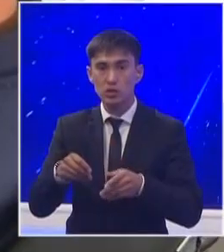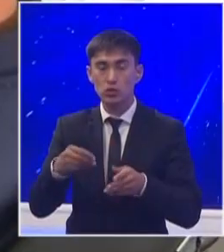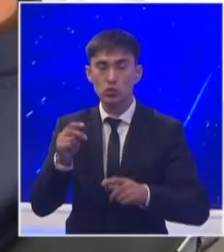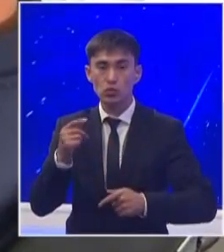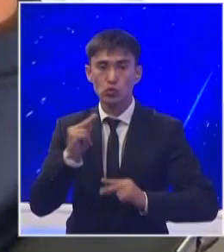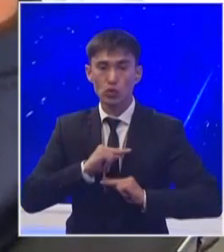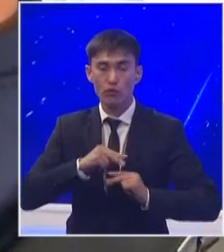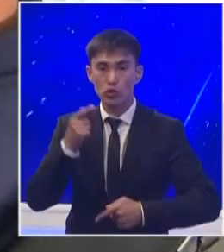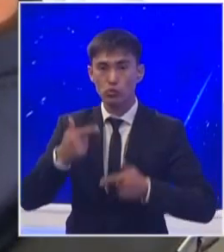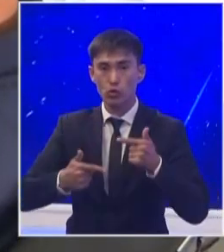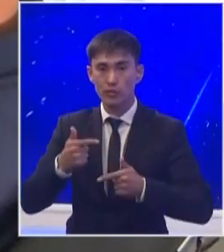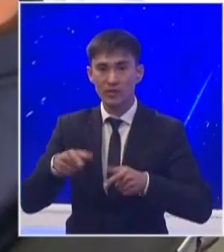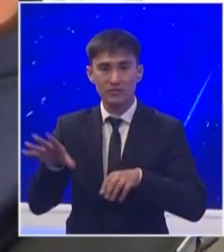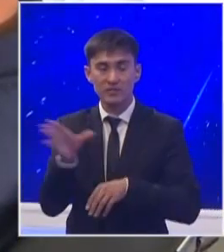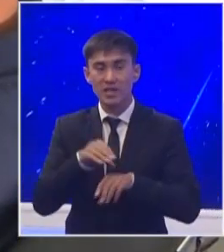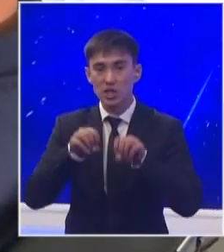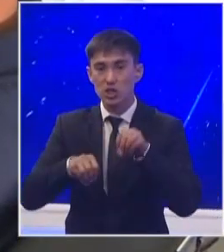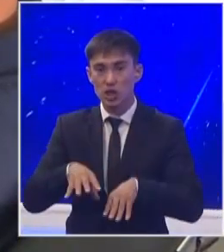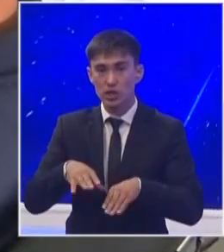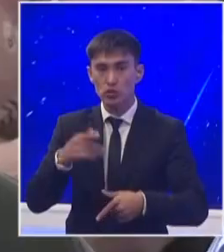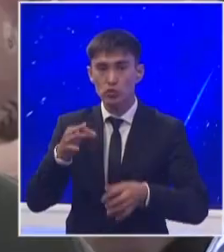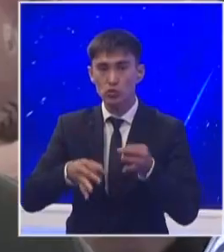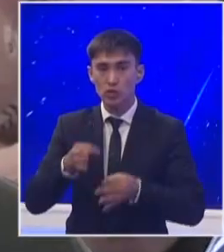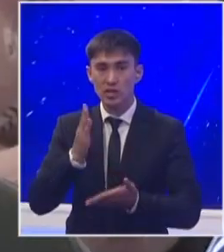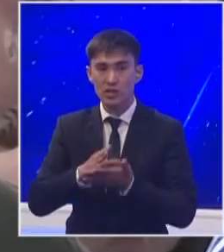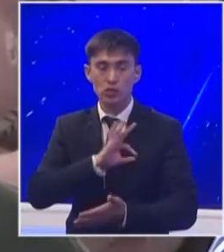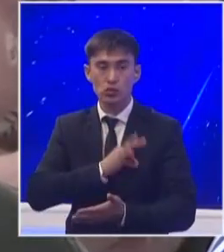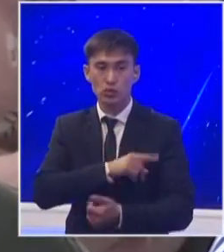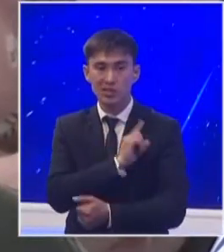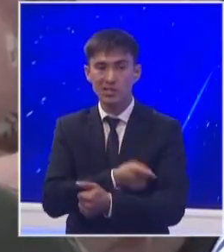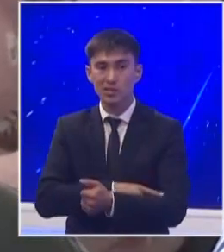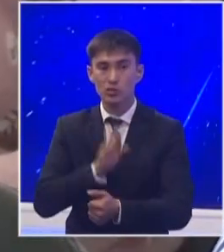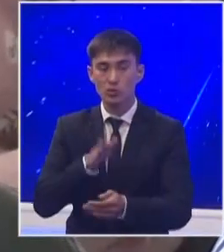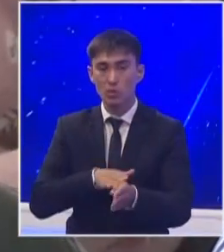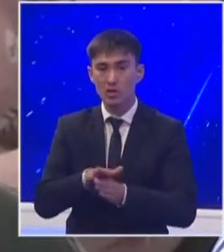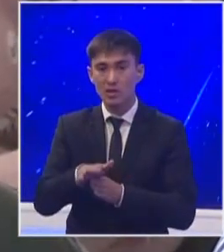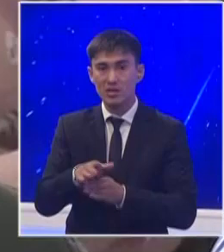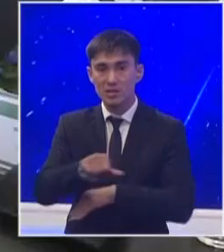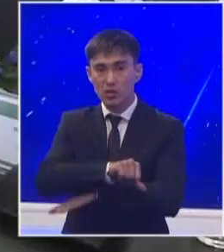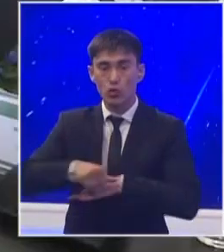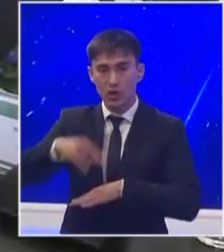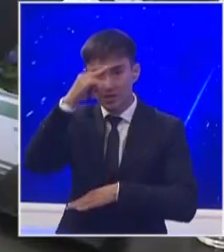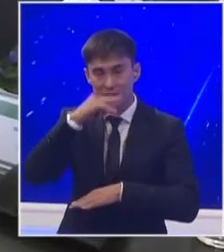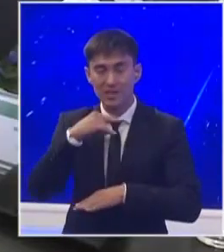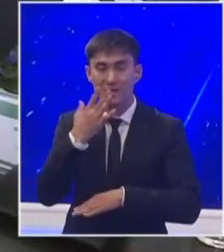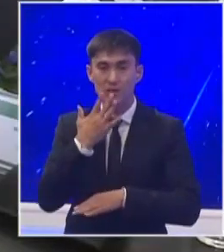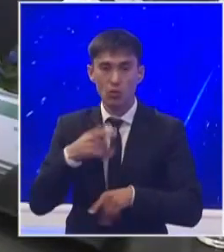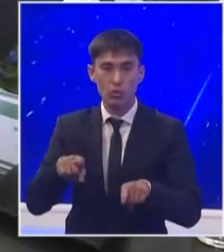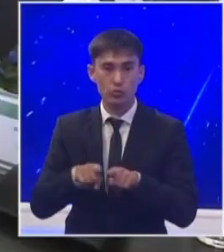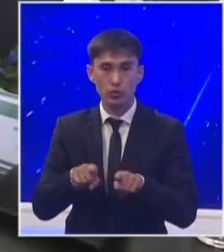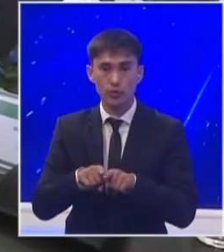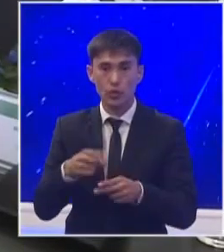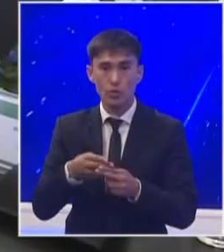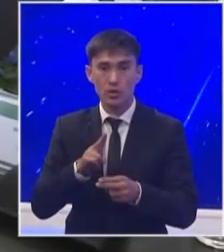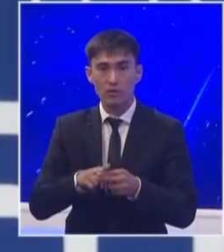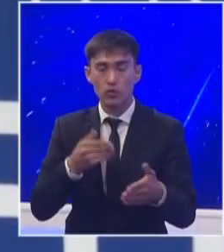споры. Все решения суда имеют юридическую силу и подлежат исполнению как на территории Казахстана, так и за его пределами. Кроме